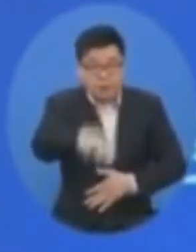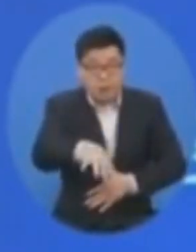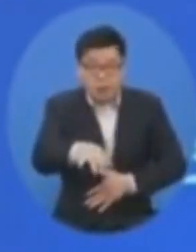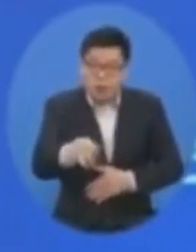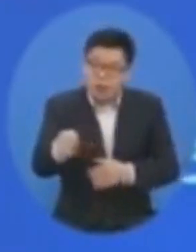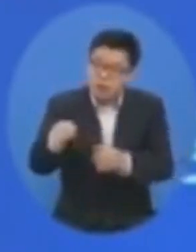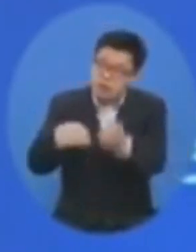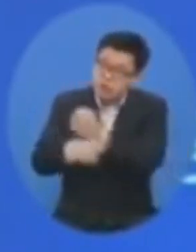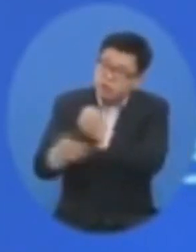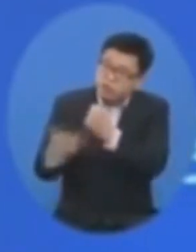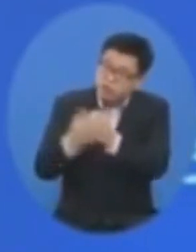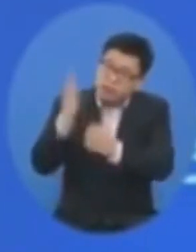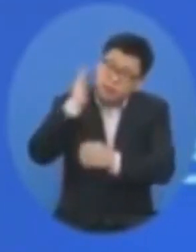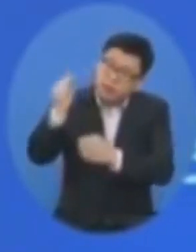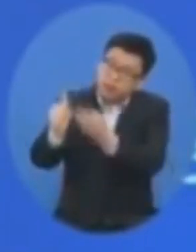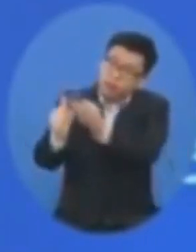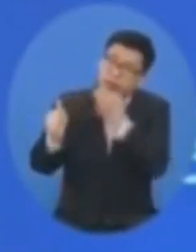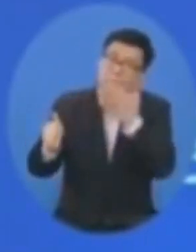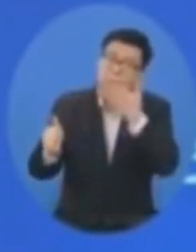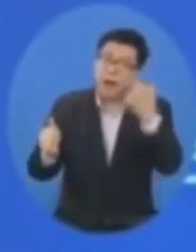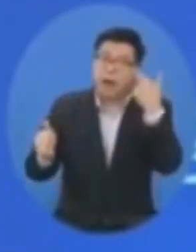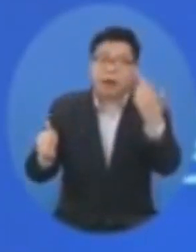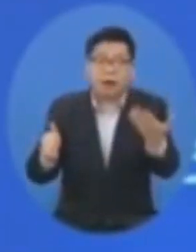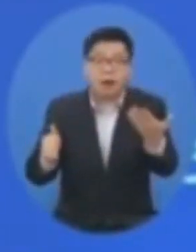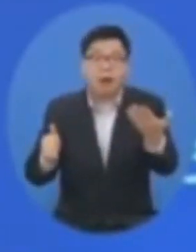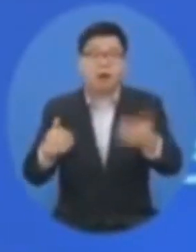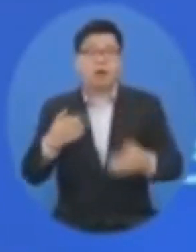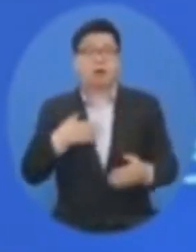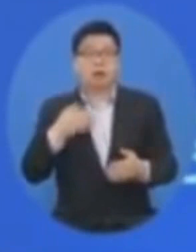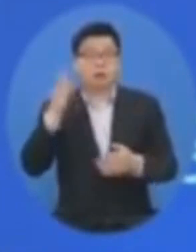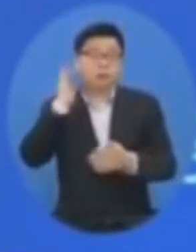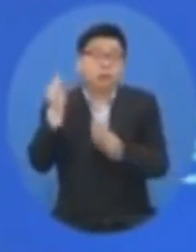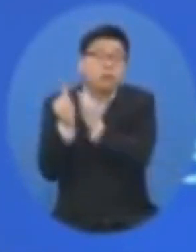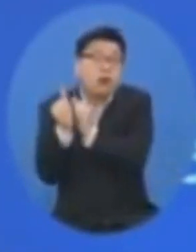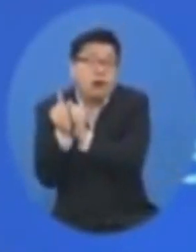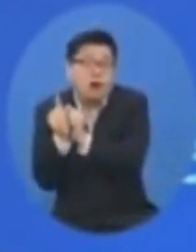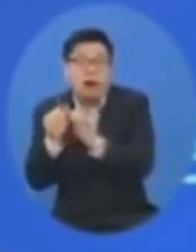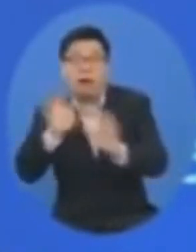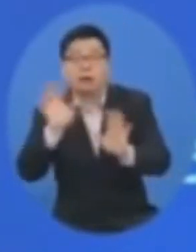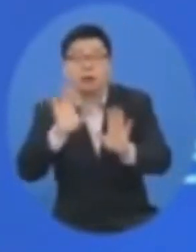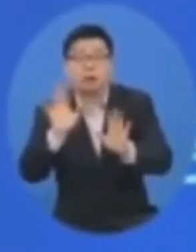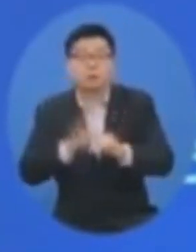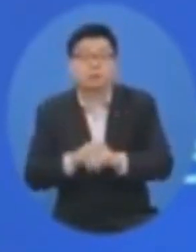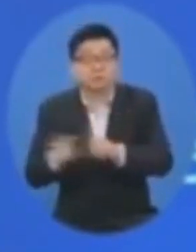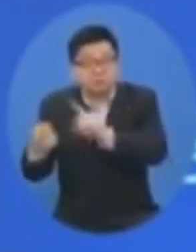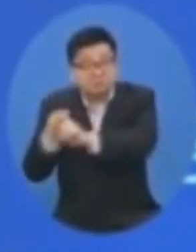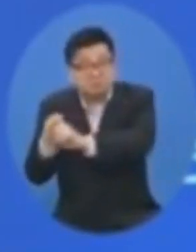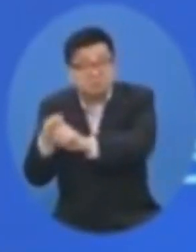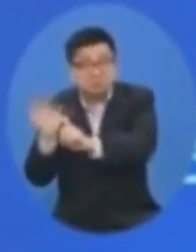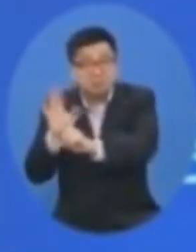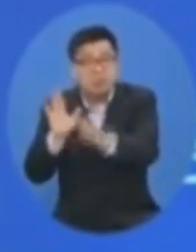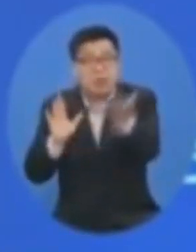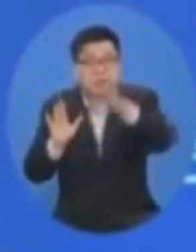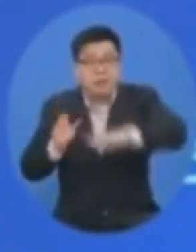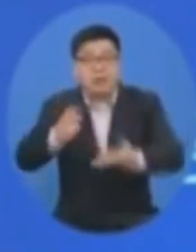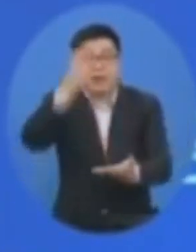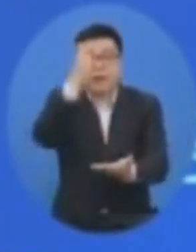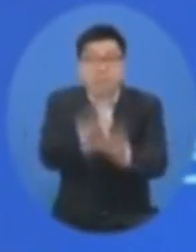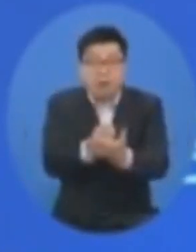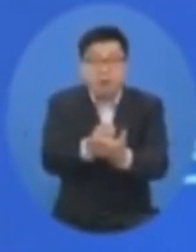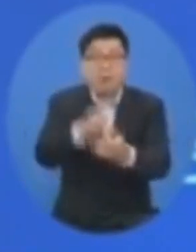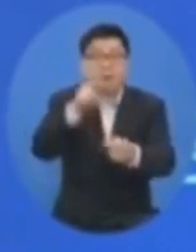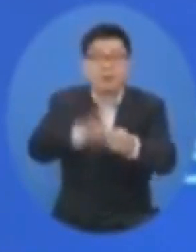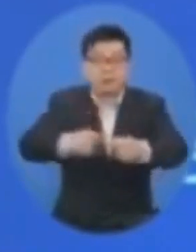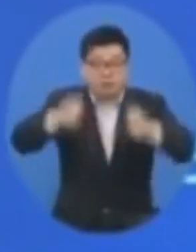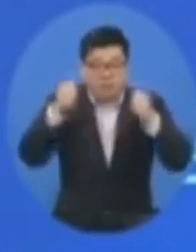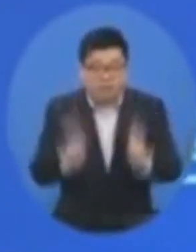이유로 대통령을 탄핵할 수 있는가? 나는 대통령 편드는 거 아닙니다. 편드는 건 아닌데 사법적 심판이 그건